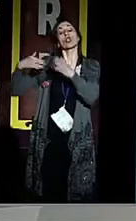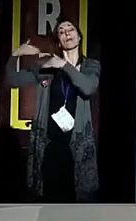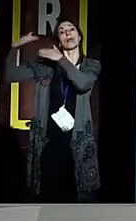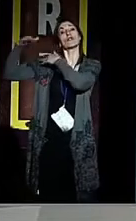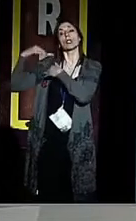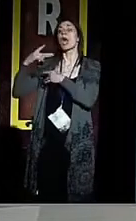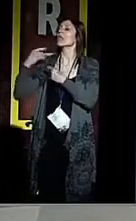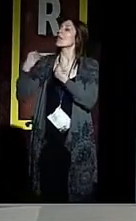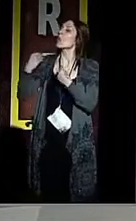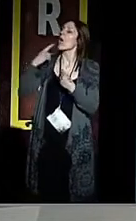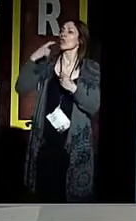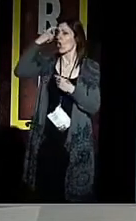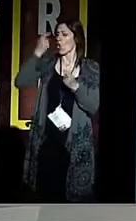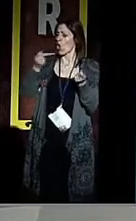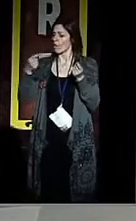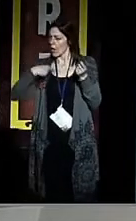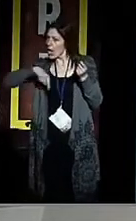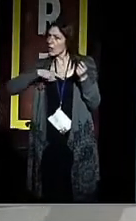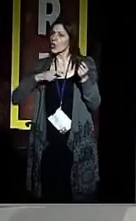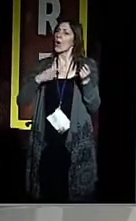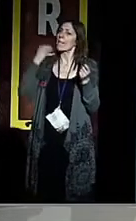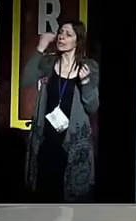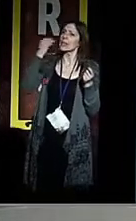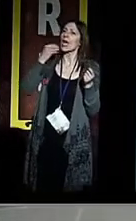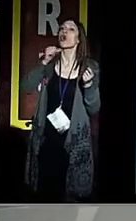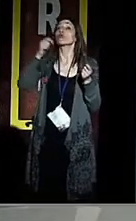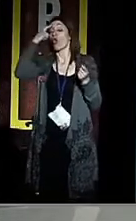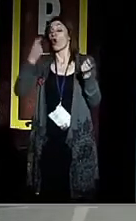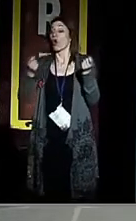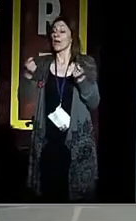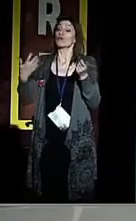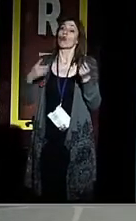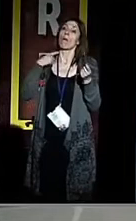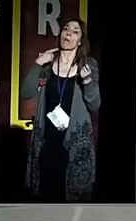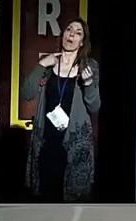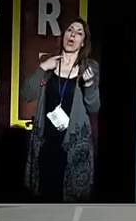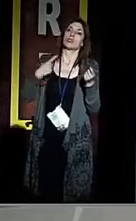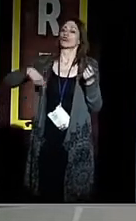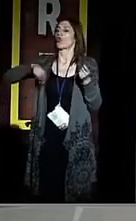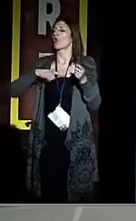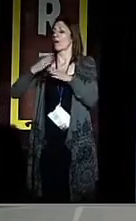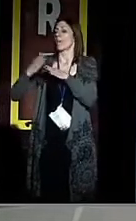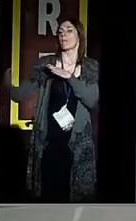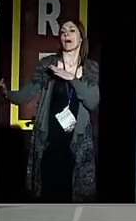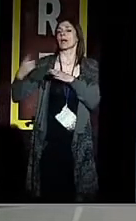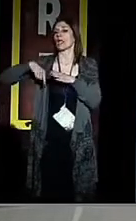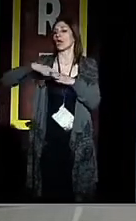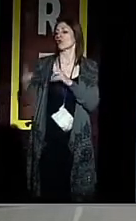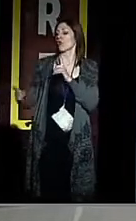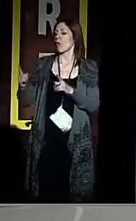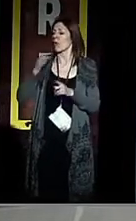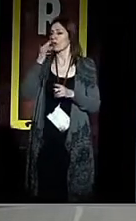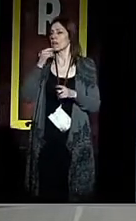al governo e abbiamo pensato di vivere solo di governo, abbiamo perso parte del nostro popolo, e quindi anche